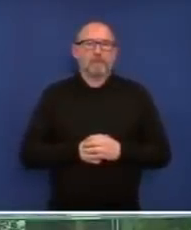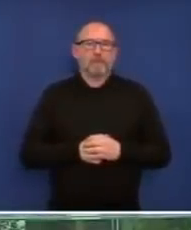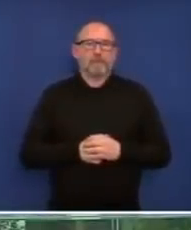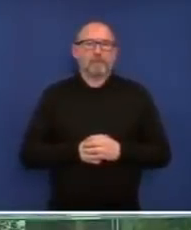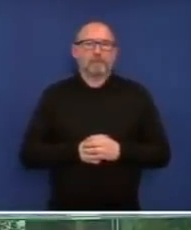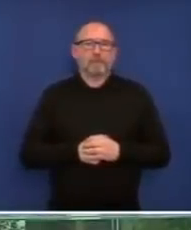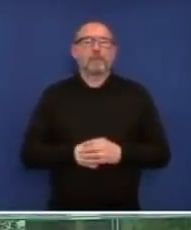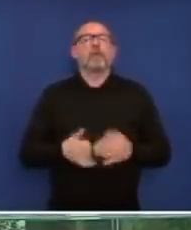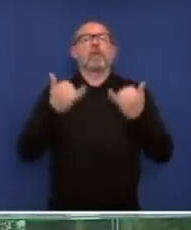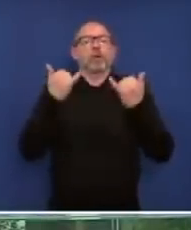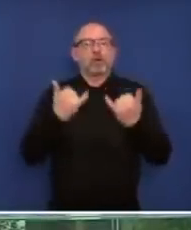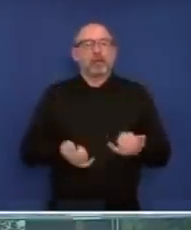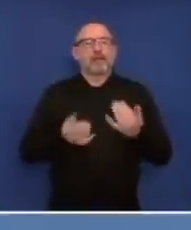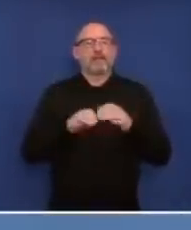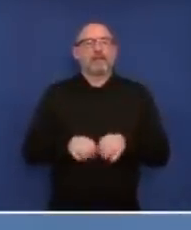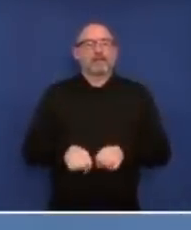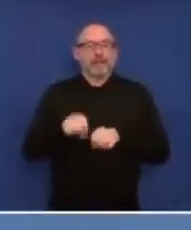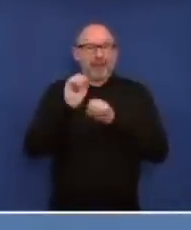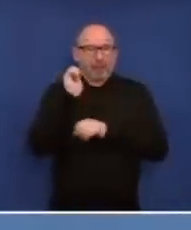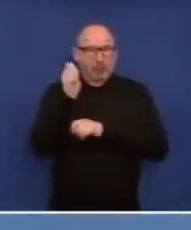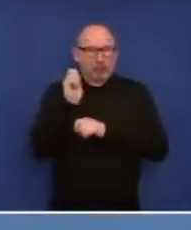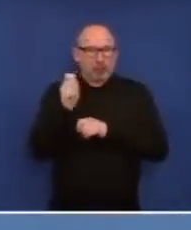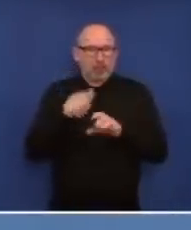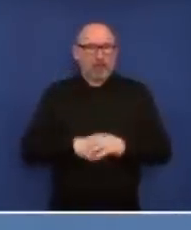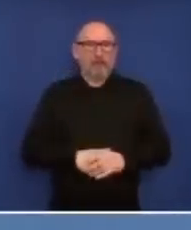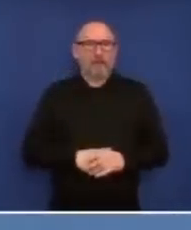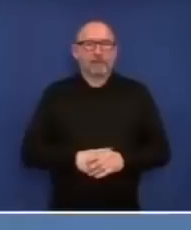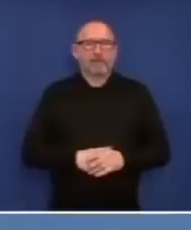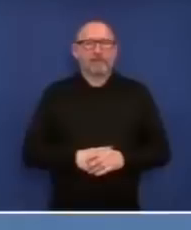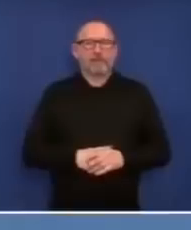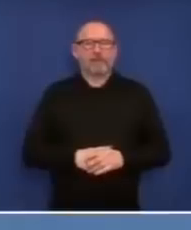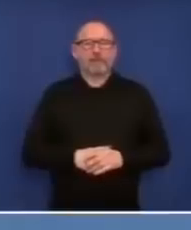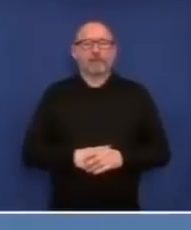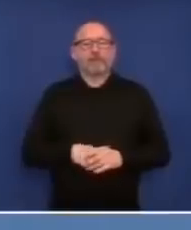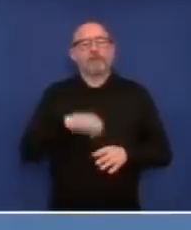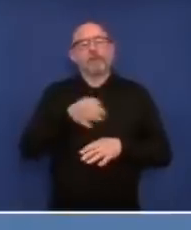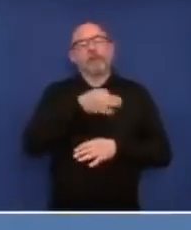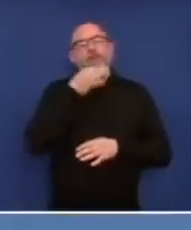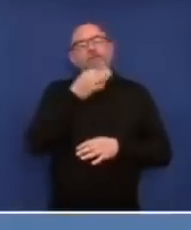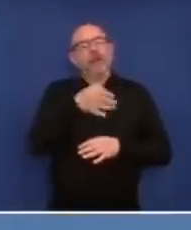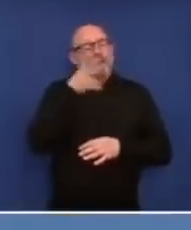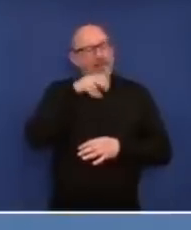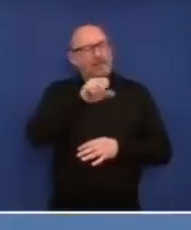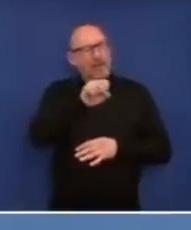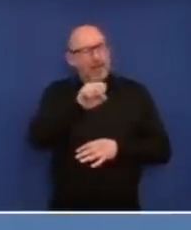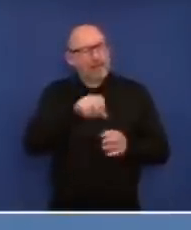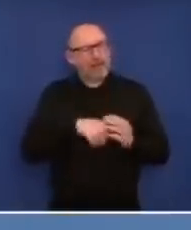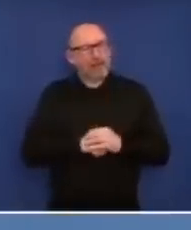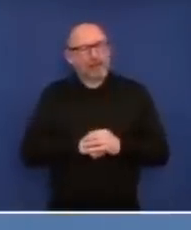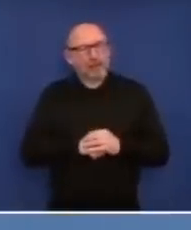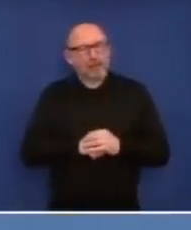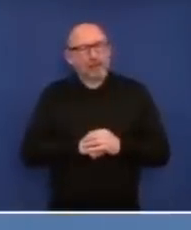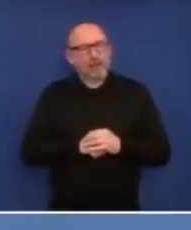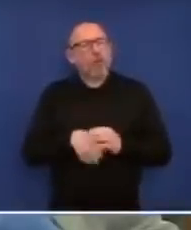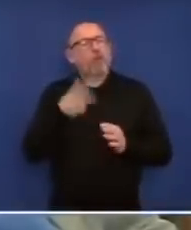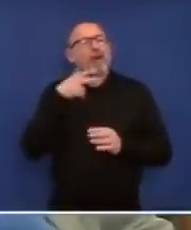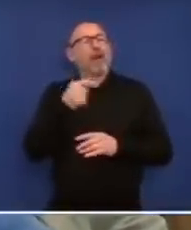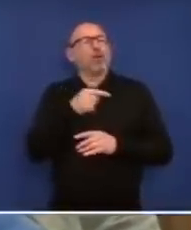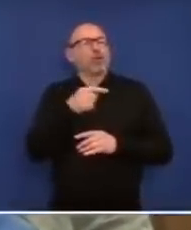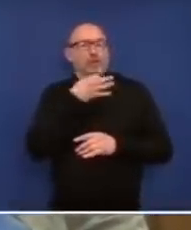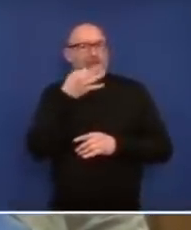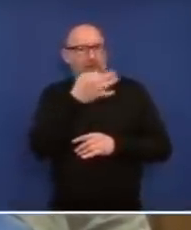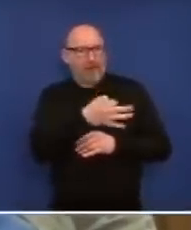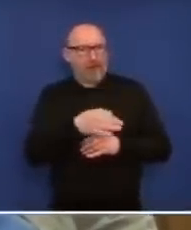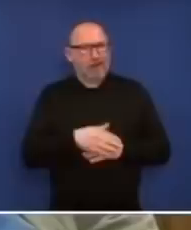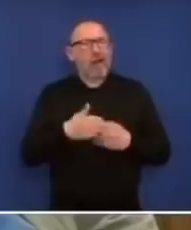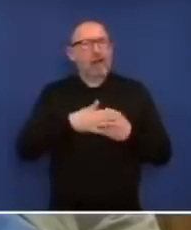weiter mit Herrn Reitschuster. Eine Frage an Herrn Seibert bzw. Herr Gülde. Der